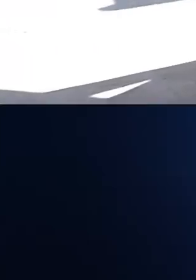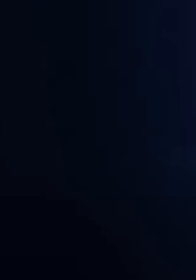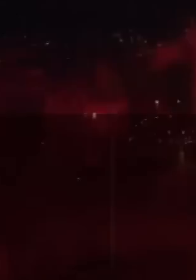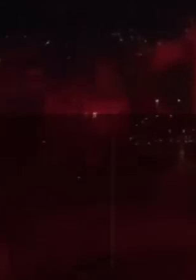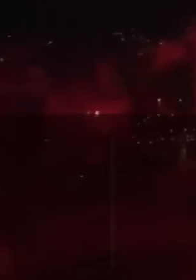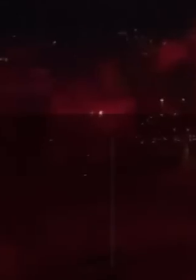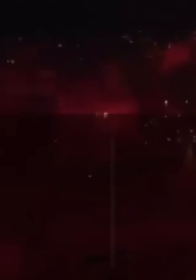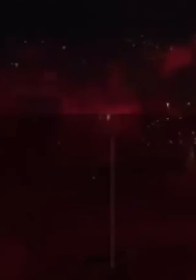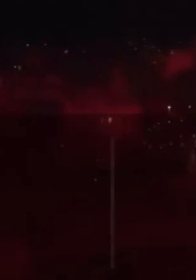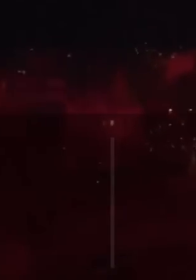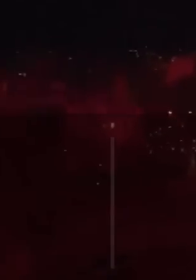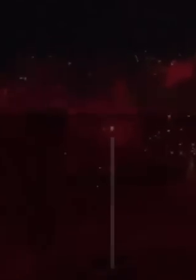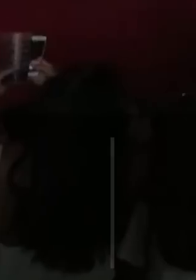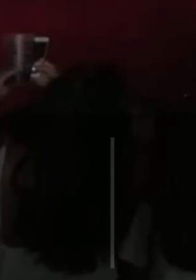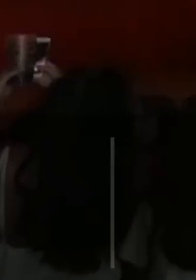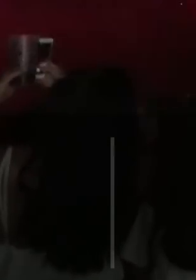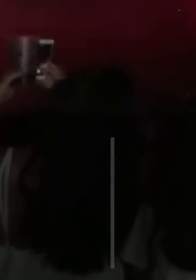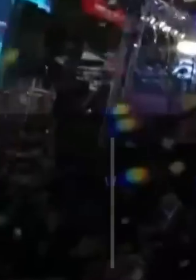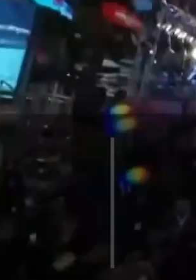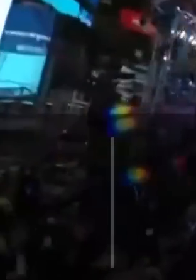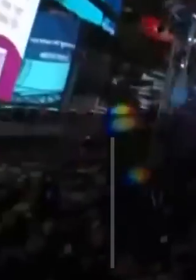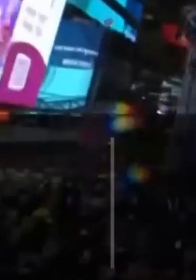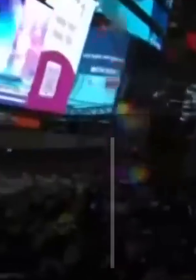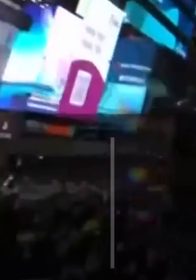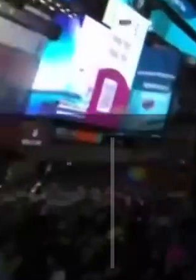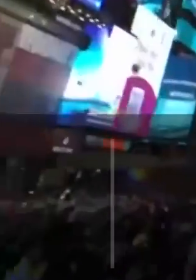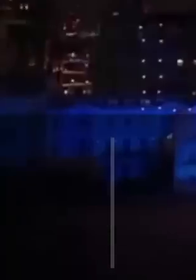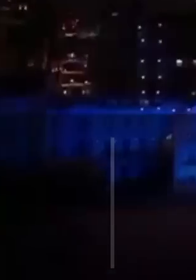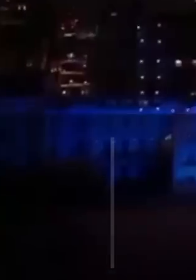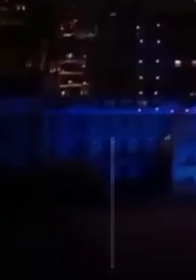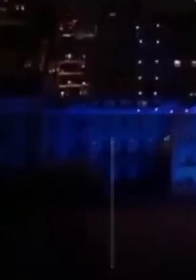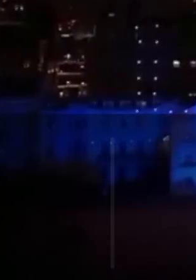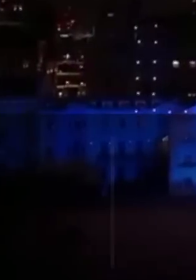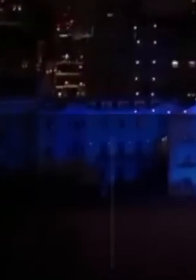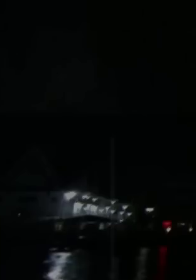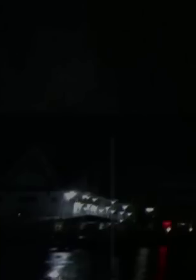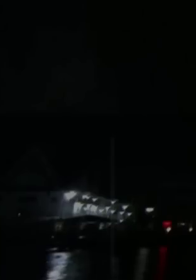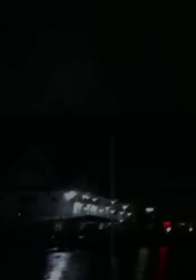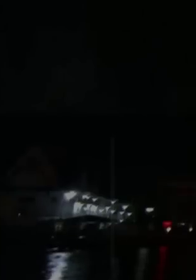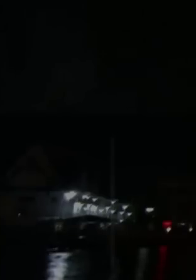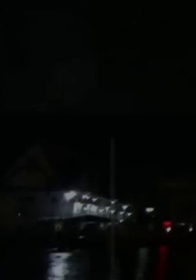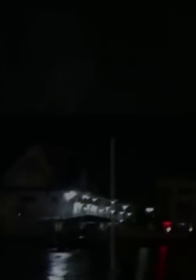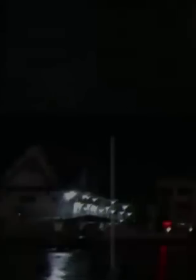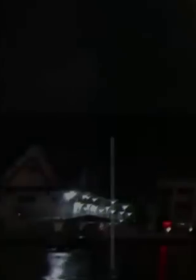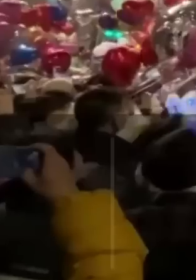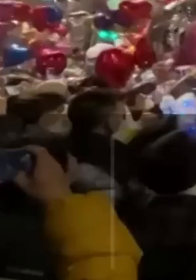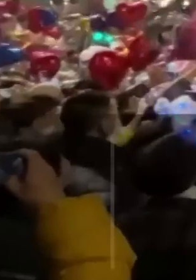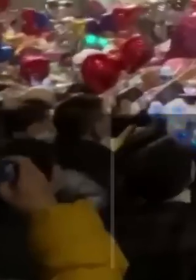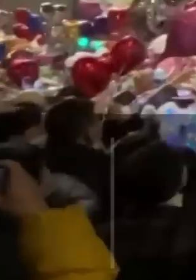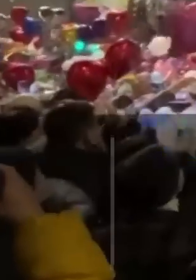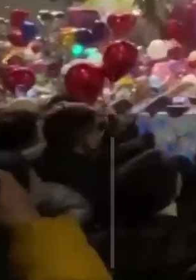סחנה. וגם, כך חגגו בעולם את תחילת 2023.